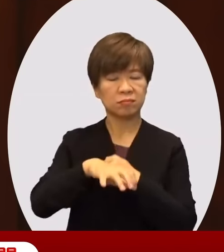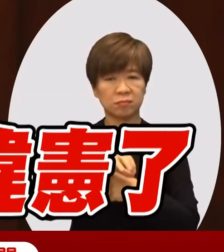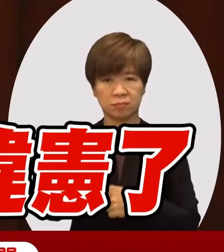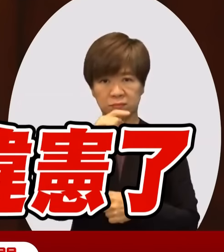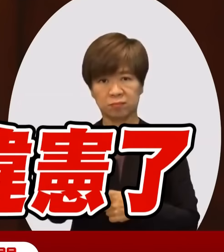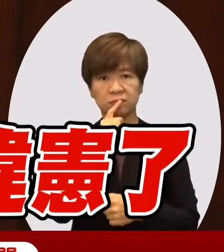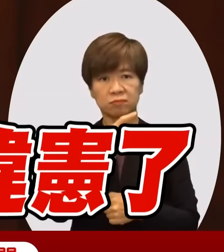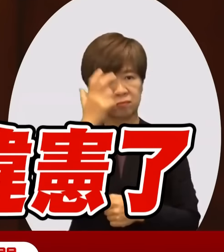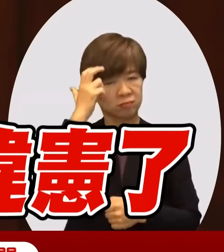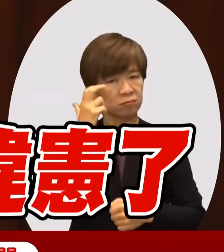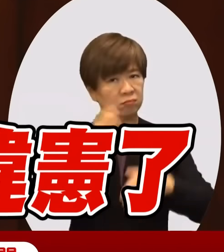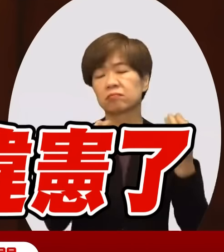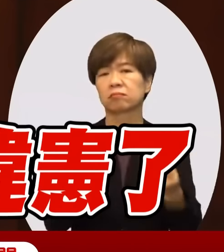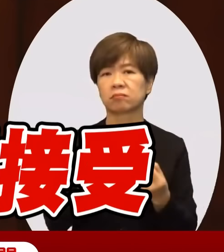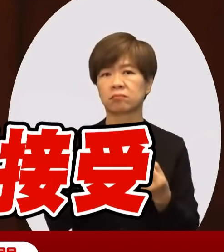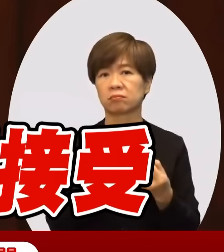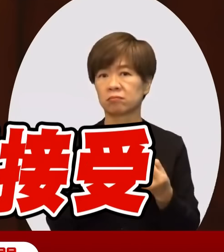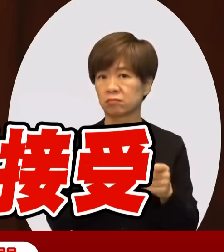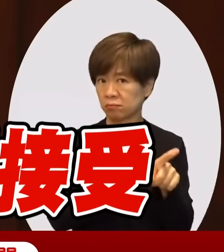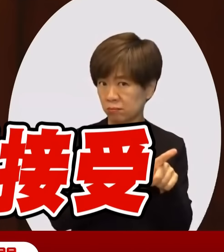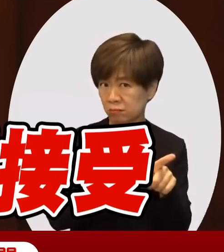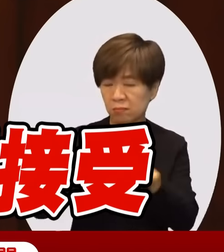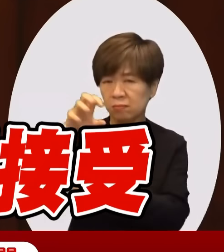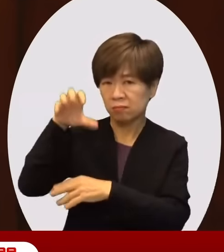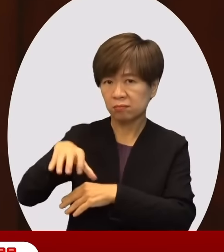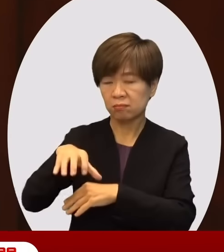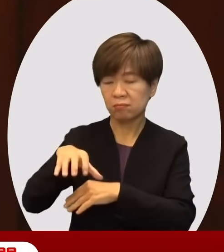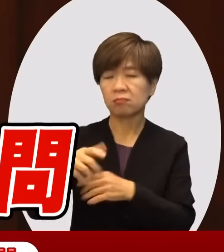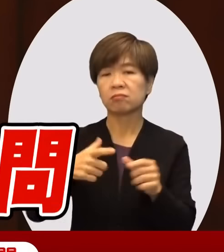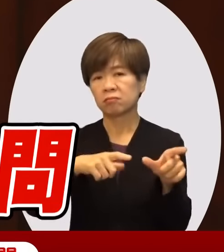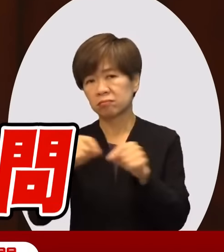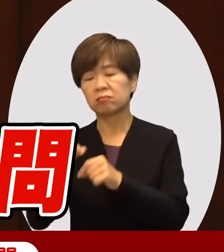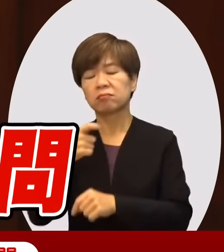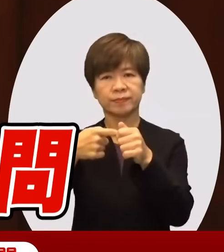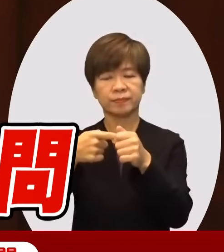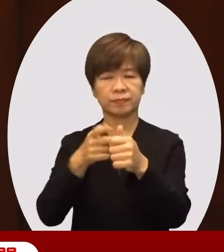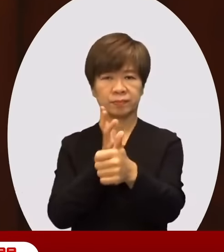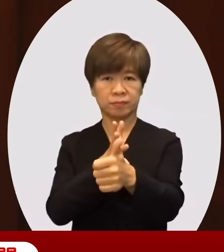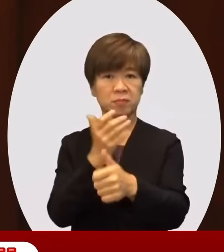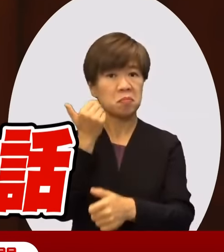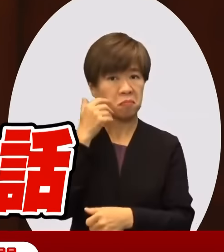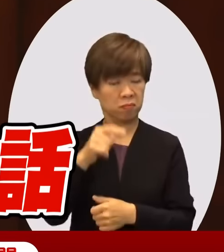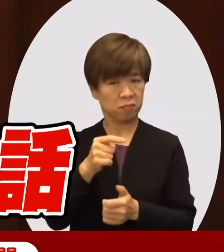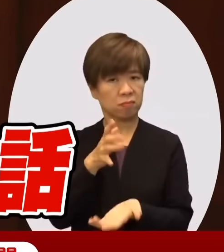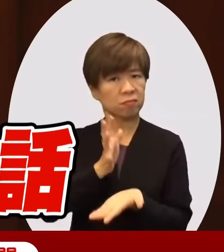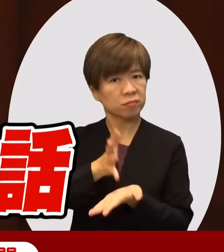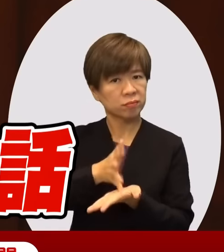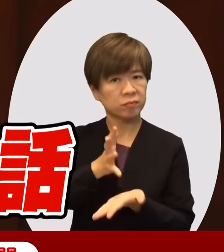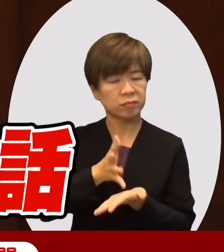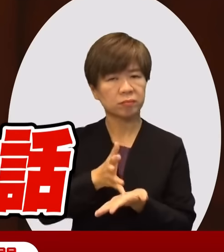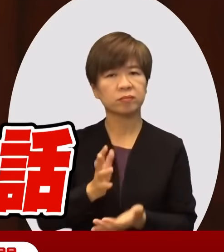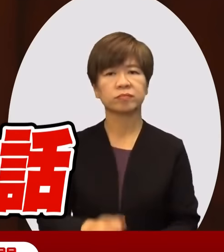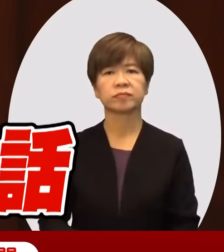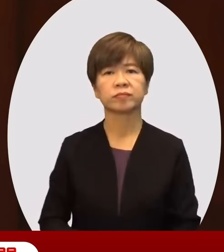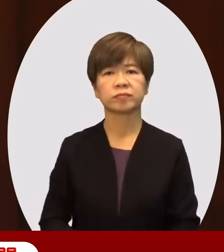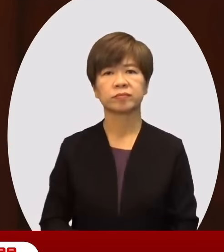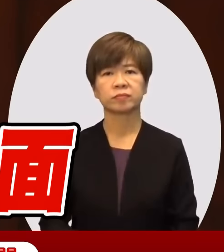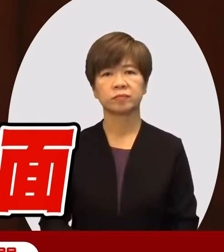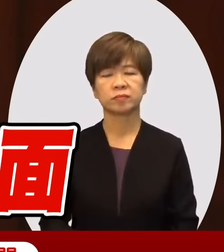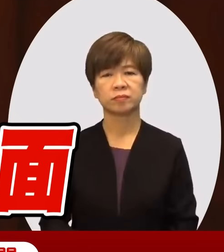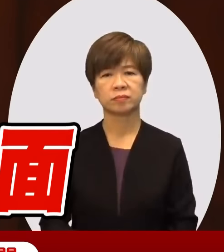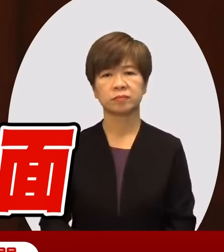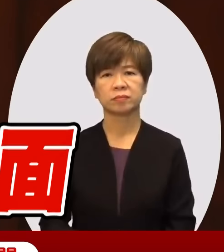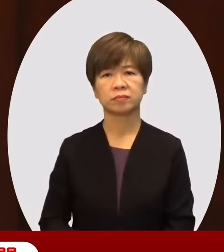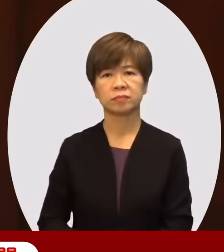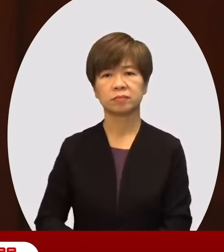立法院说没有违宪就没有违宪了，行政院就必须要接受。那我这边就产生两个疑问，如果照您这样子的组织的推理的话，那是不是我